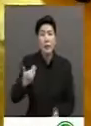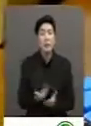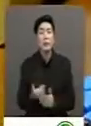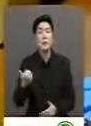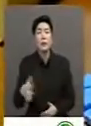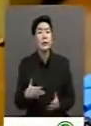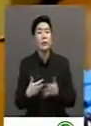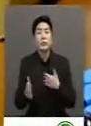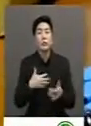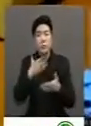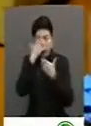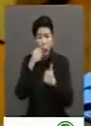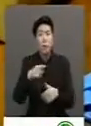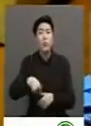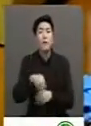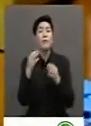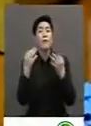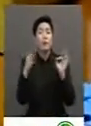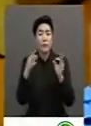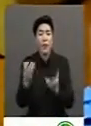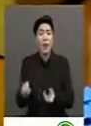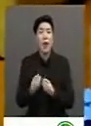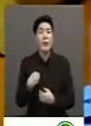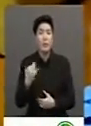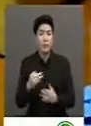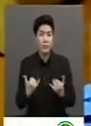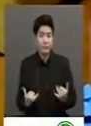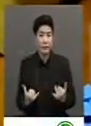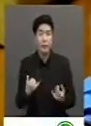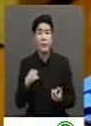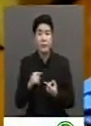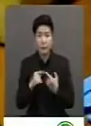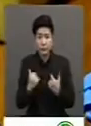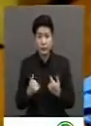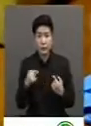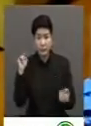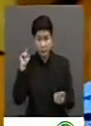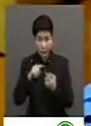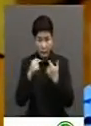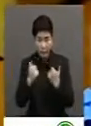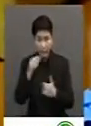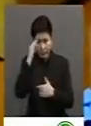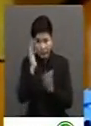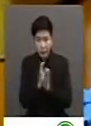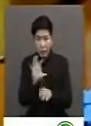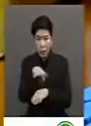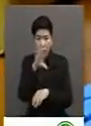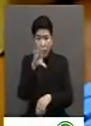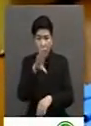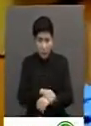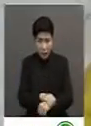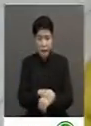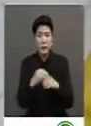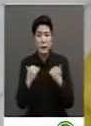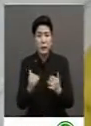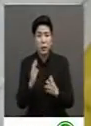เงินเขาบอกเขาไม่สนใจเพราะว่าถือว่าเป็นยาบ้าของฟรีที่รับมา ค่ะจนกระทั่งนี่แหละค่ะคุณผู้ชมเจ้าหน้าที่ก็วางแผนล่อซื้อแล้วก็ร